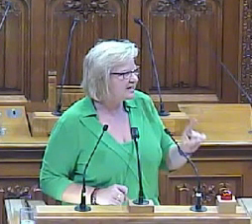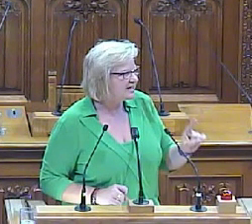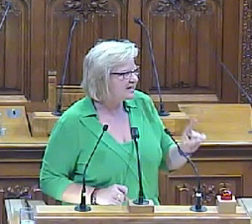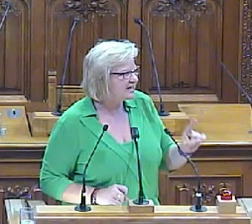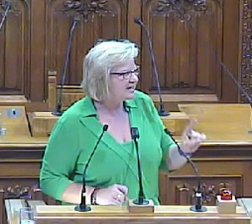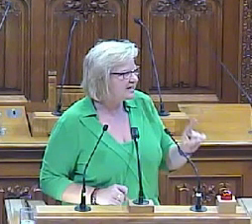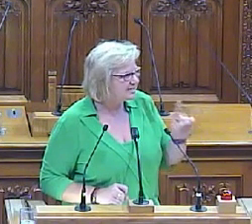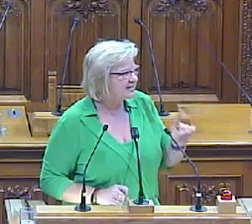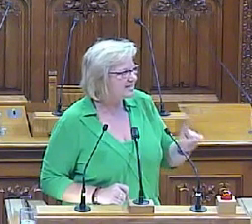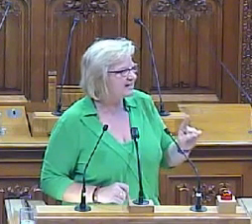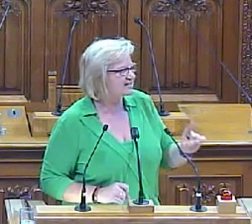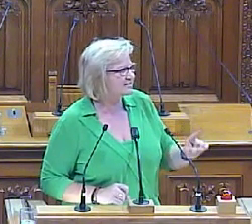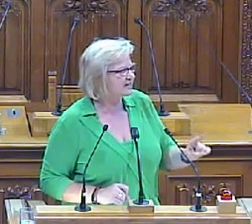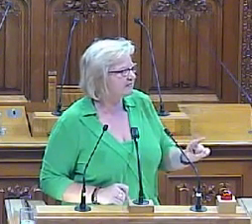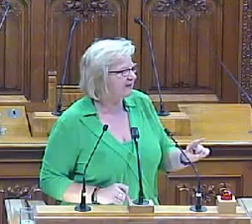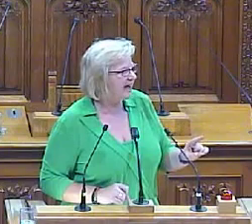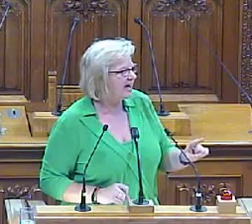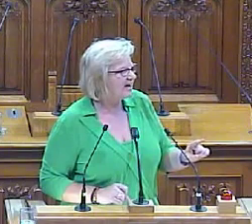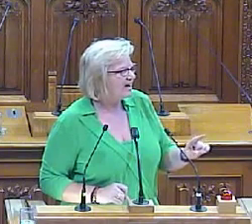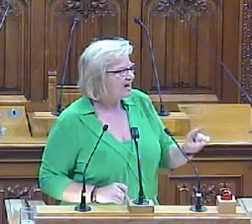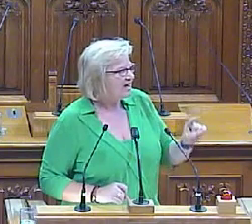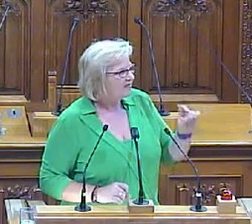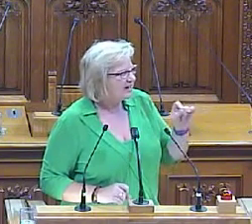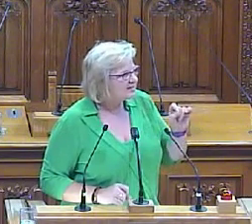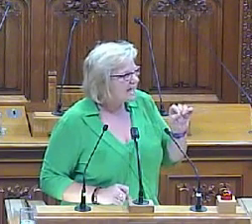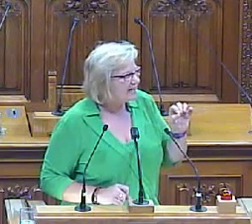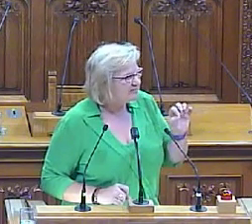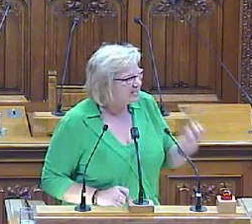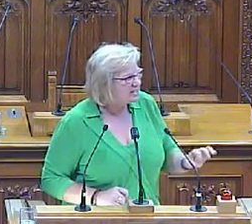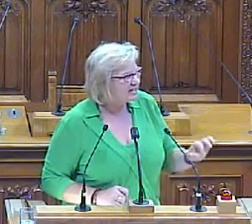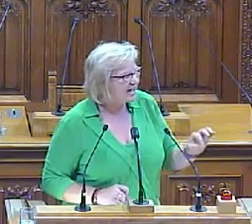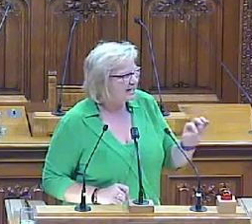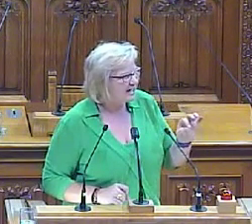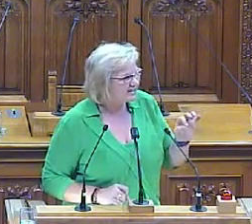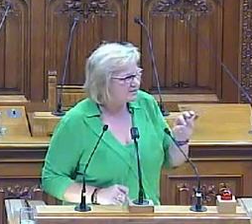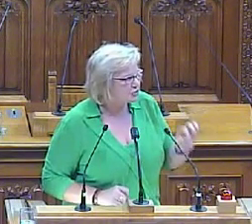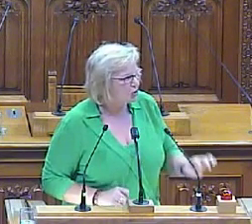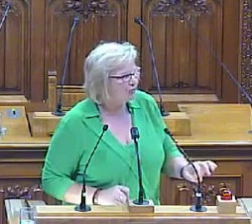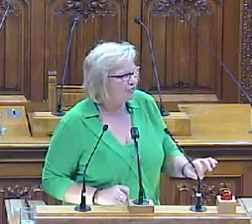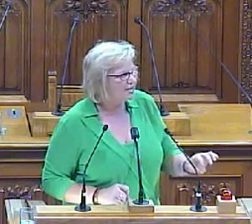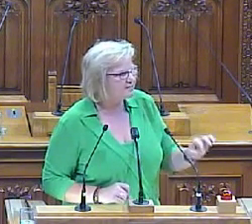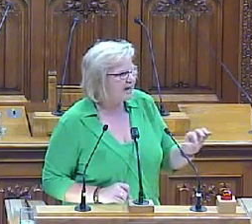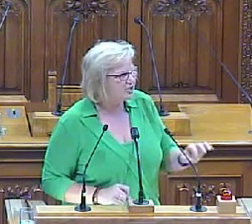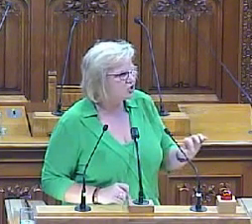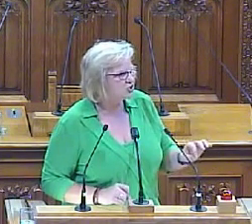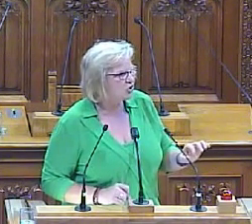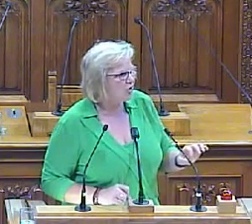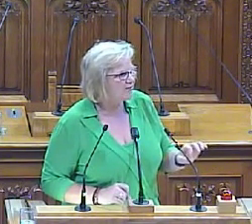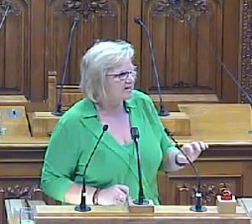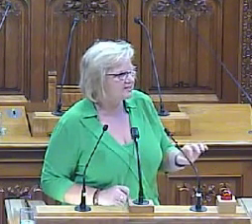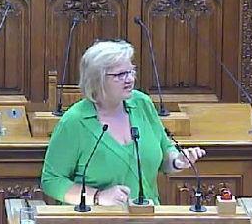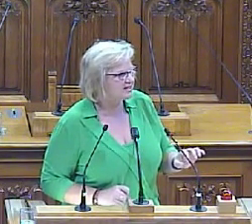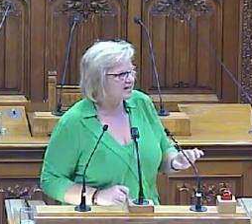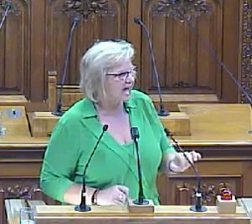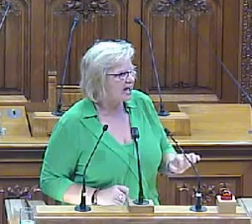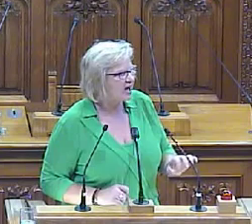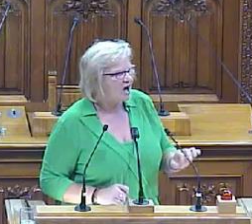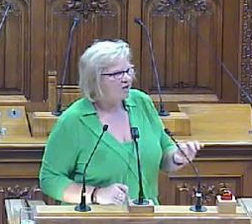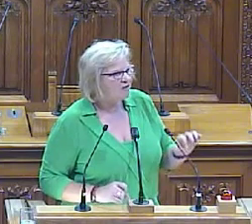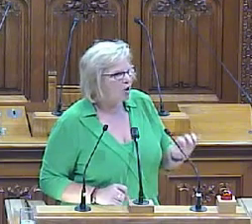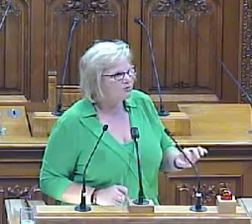eine Gefahr. Ich sehe das als Gefahr, weil es wirklich eine Katastrophe ist, Menschen zu hören, wenn sie